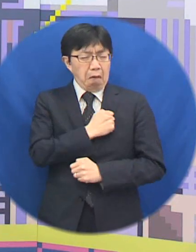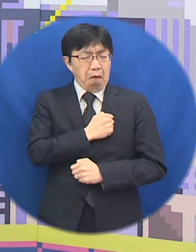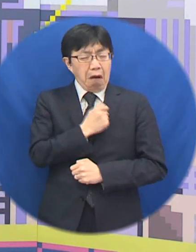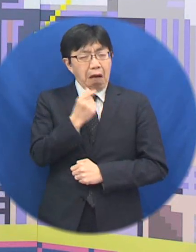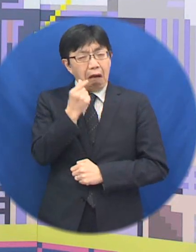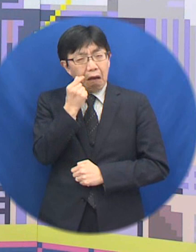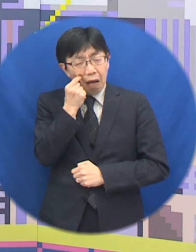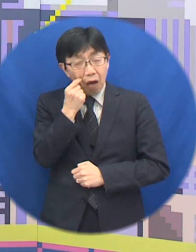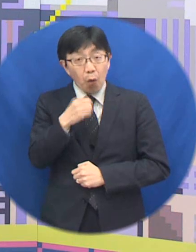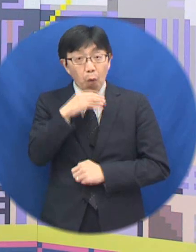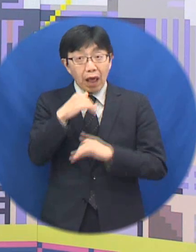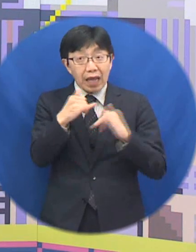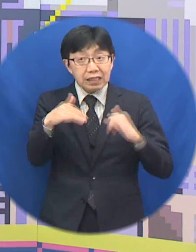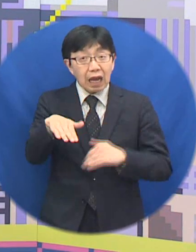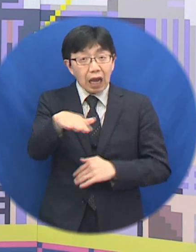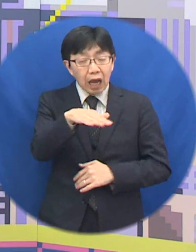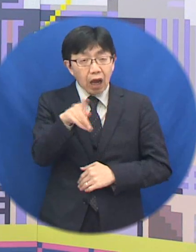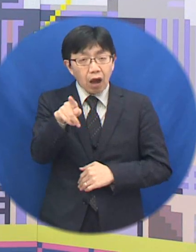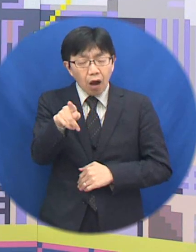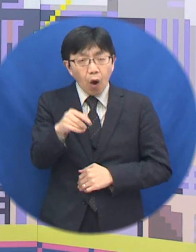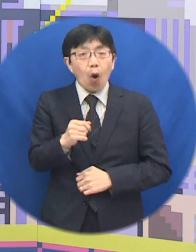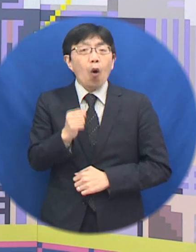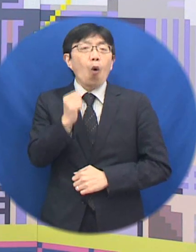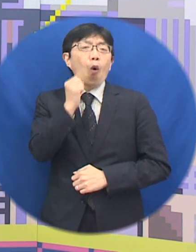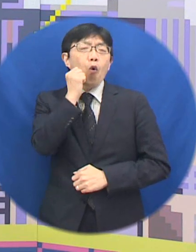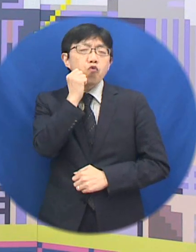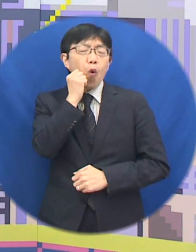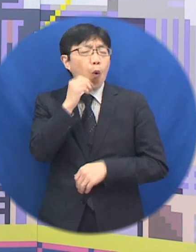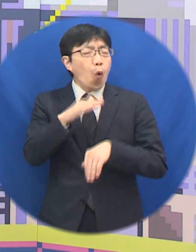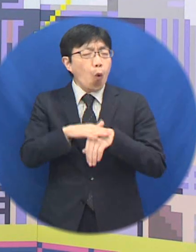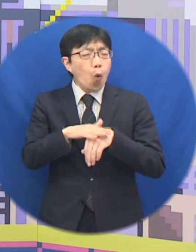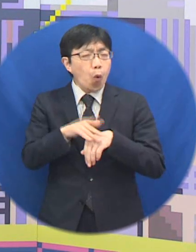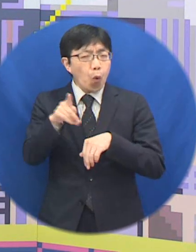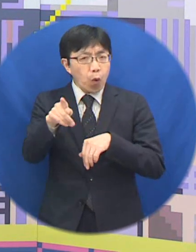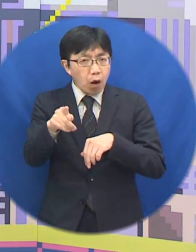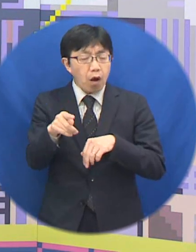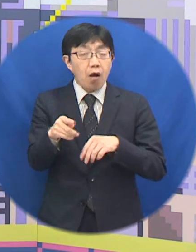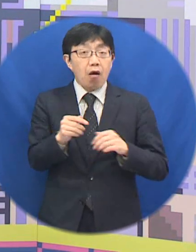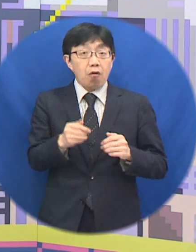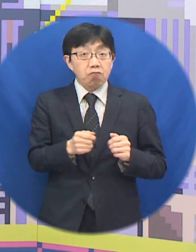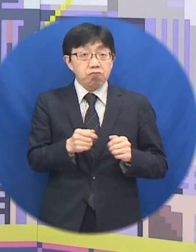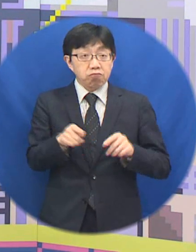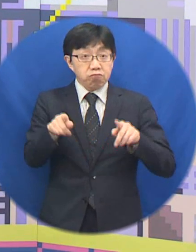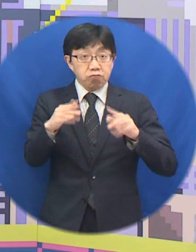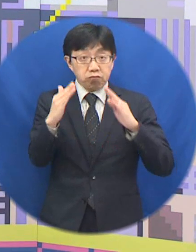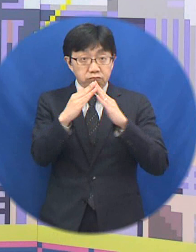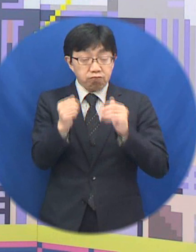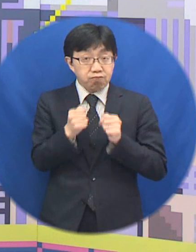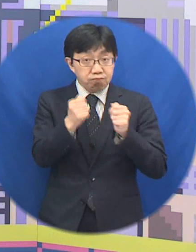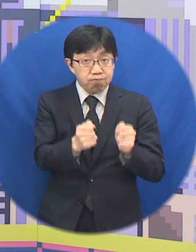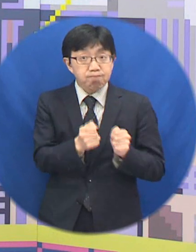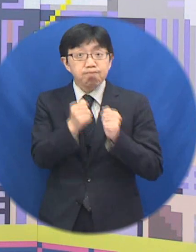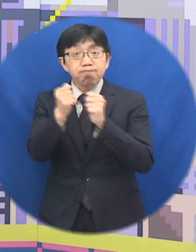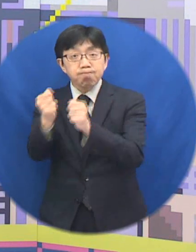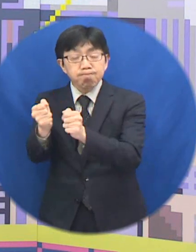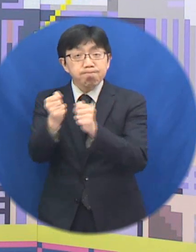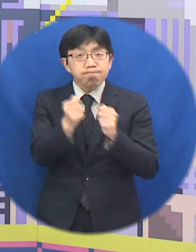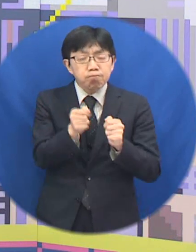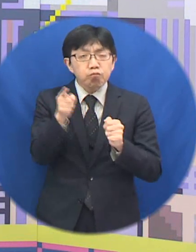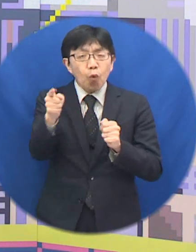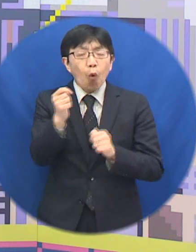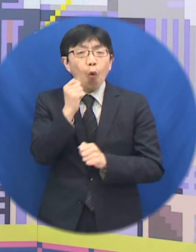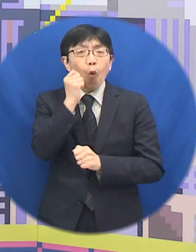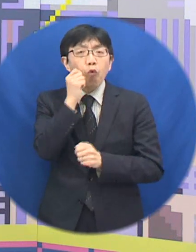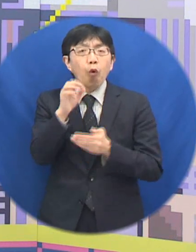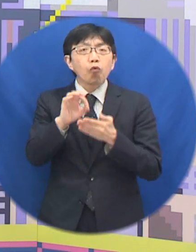齢者の方向けの入浴だけの送迎付きのデイサービスになります。在宅の要支援者の方向